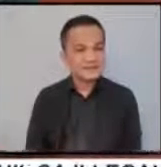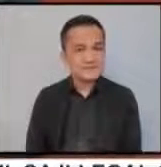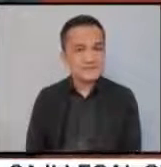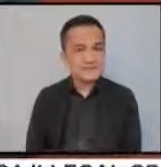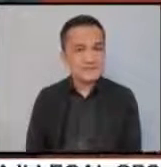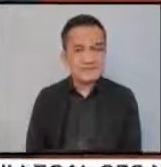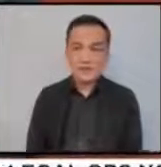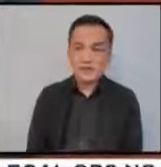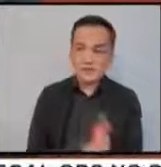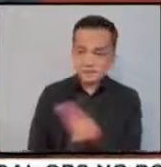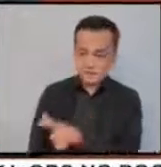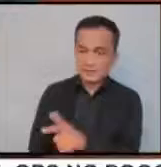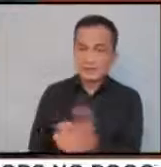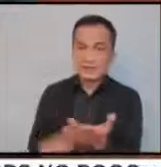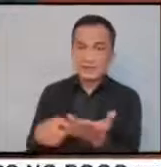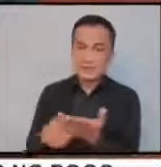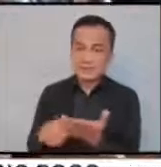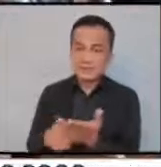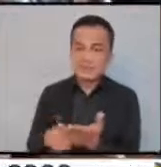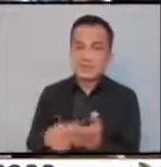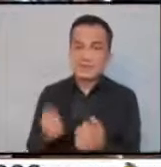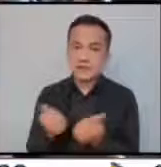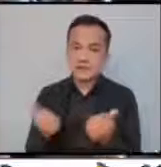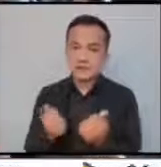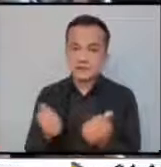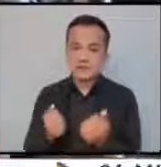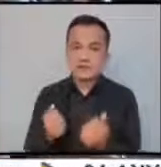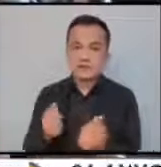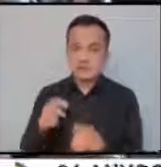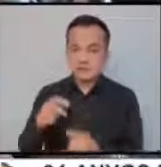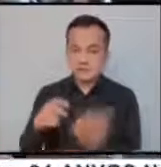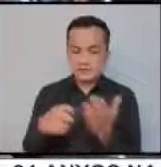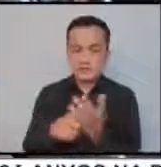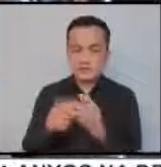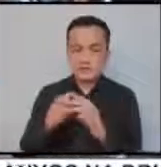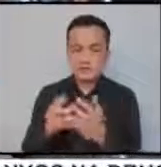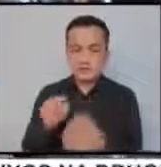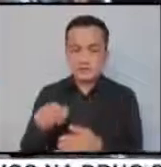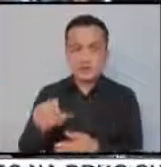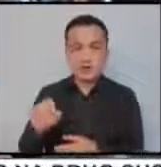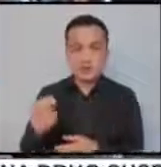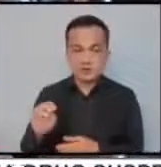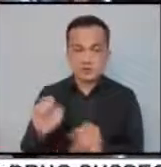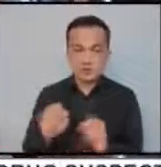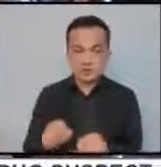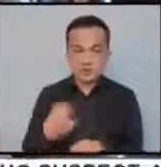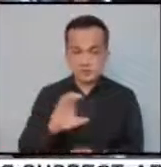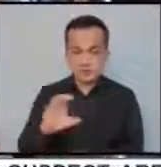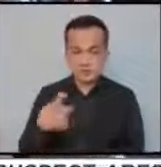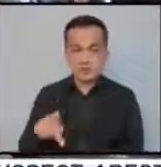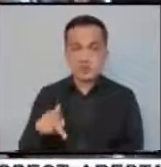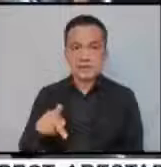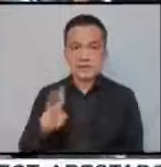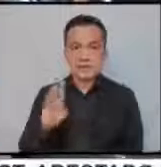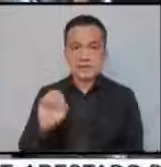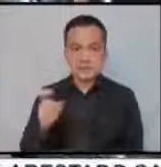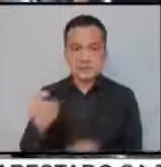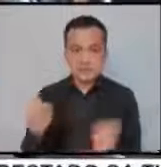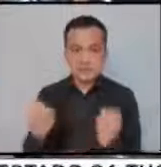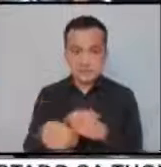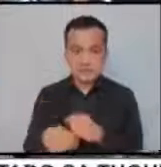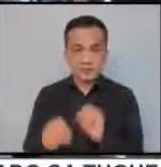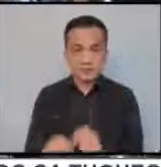Tickets are still available po sa ticketworld.com, at saka pwede po sa CCP box office. Pwede rin po kayong tumawag